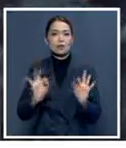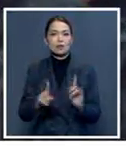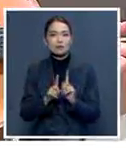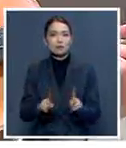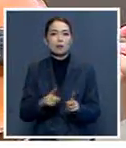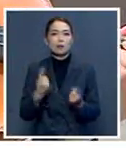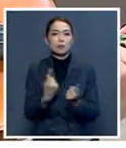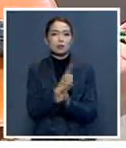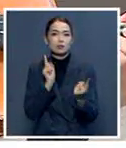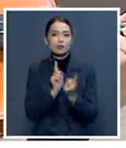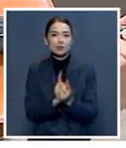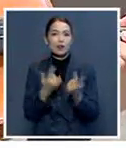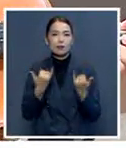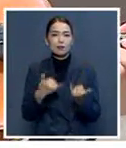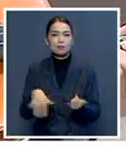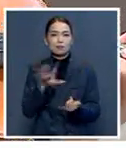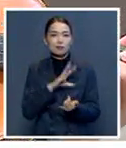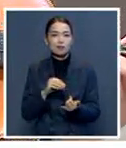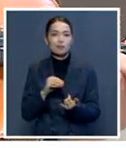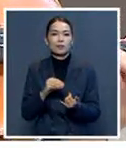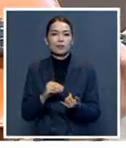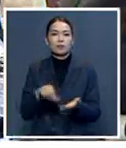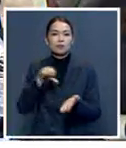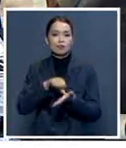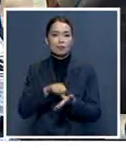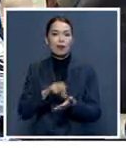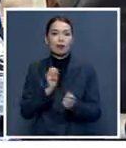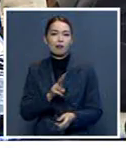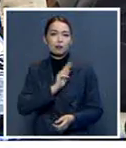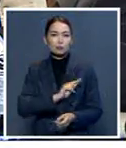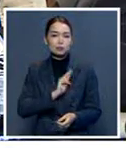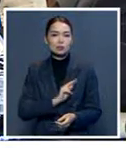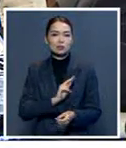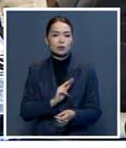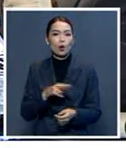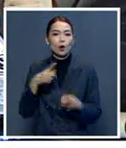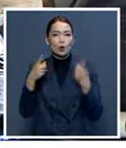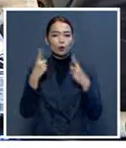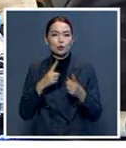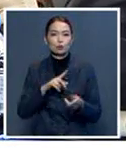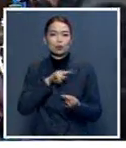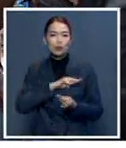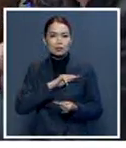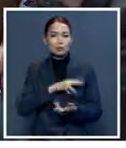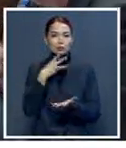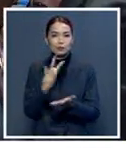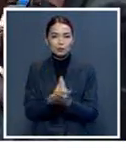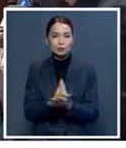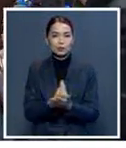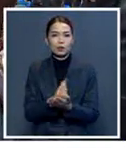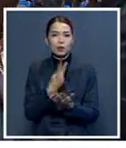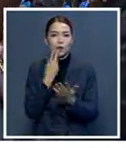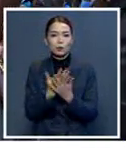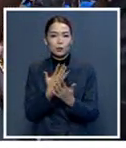керек. Байқаудың шарты да сол, үміткердің жаңа оркестрмен қалай жұмыс істейтіні ұжымды үйлестіріп іліп алып кету